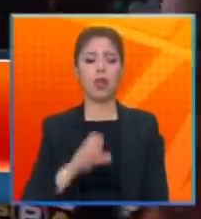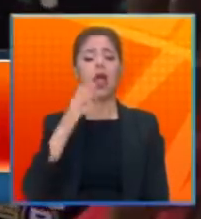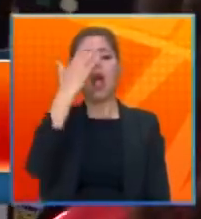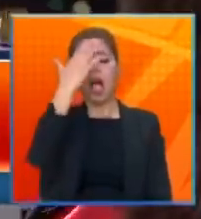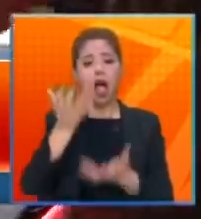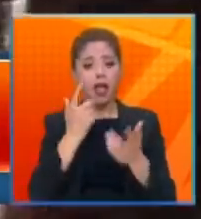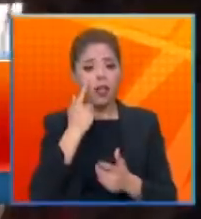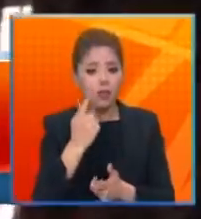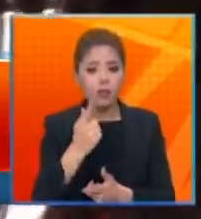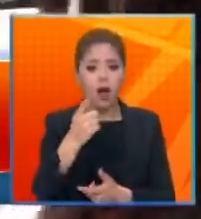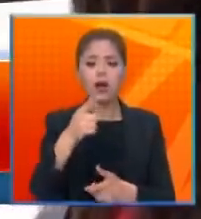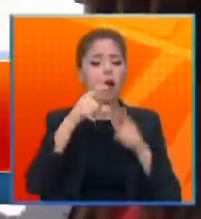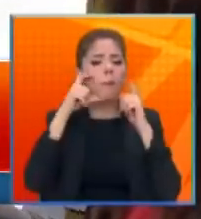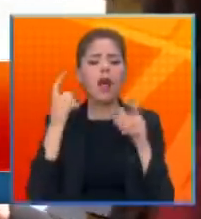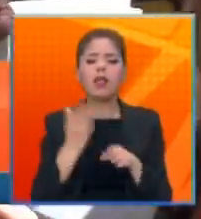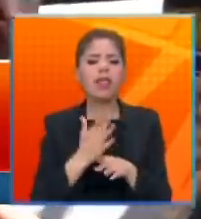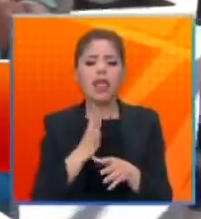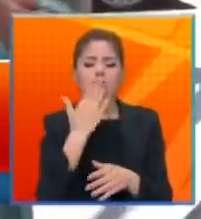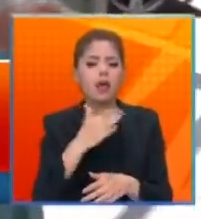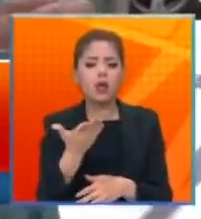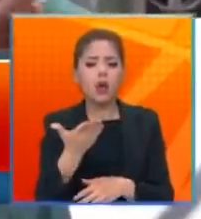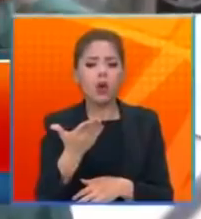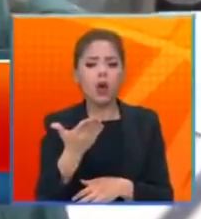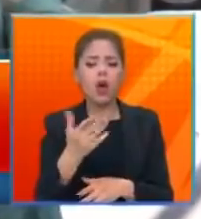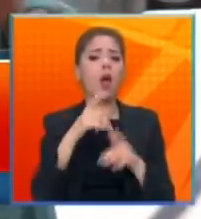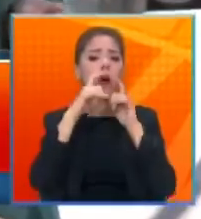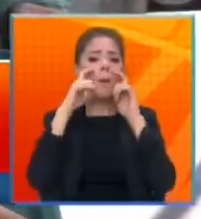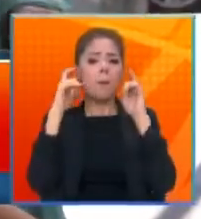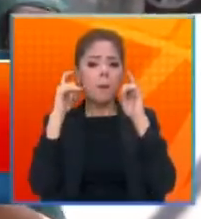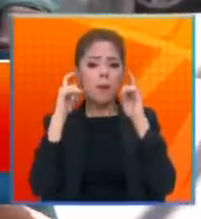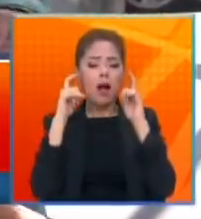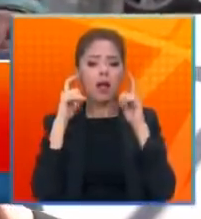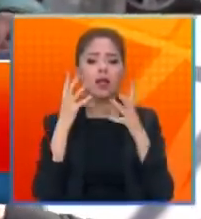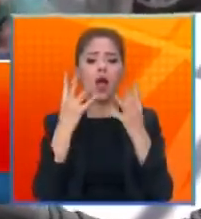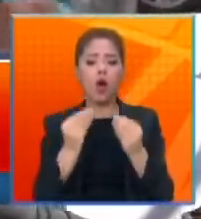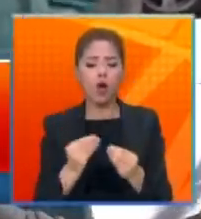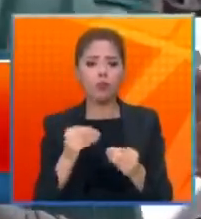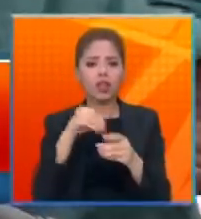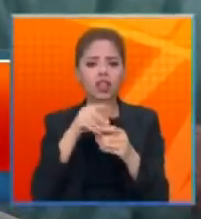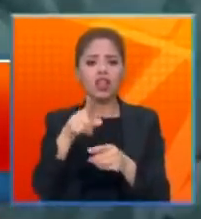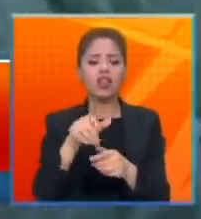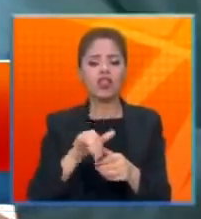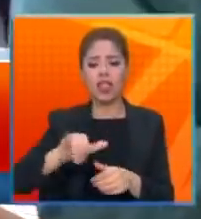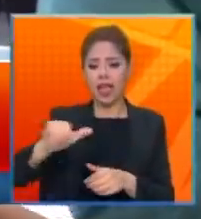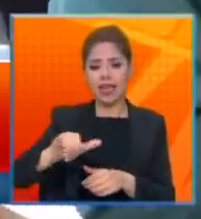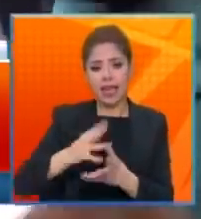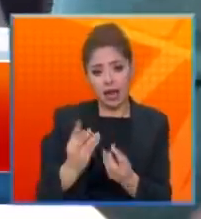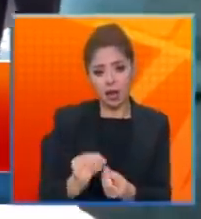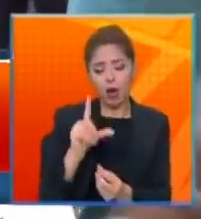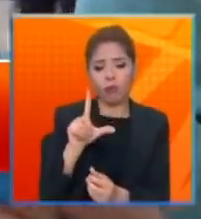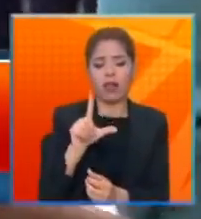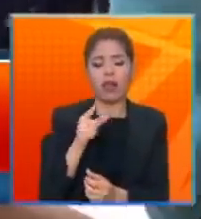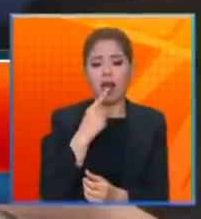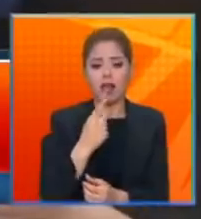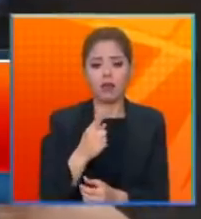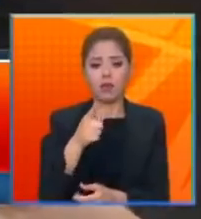Ateşiniz ölçüldü ama niye maskeniz yok? Efendim, maskenin olması için yakın temas olması gerekiyor. Bir. Ama